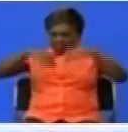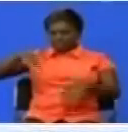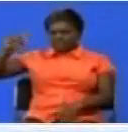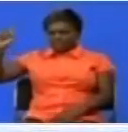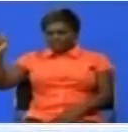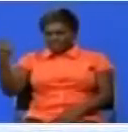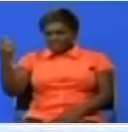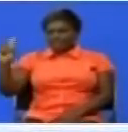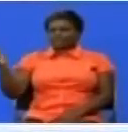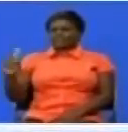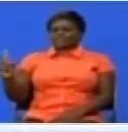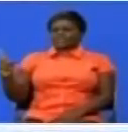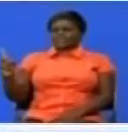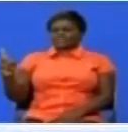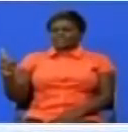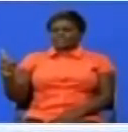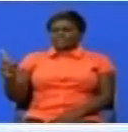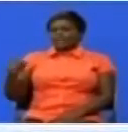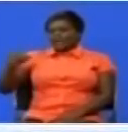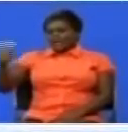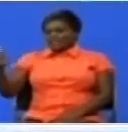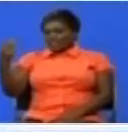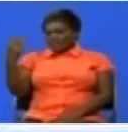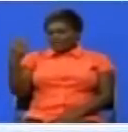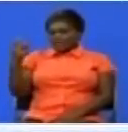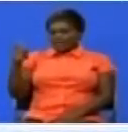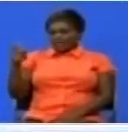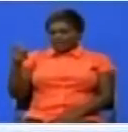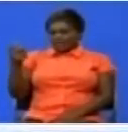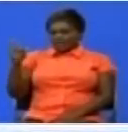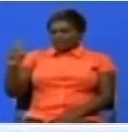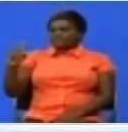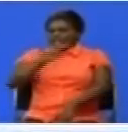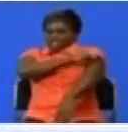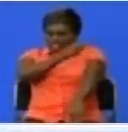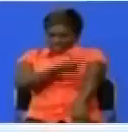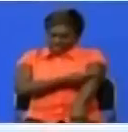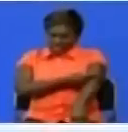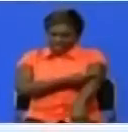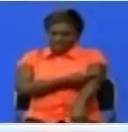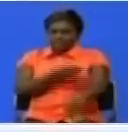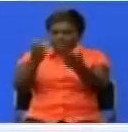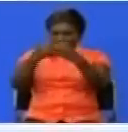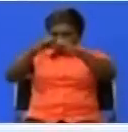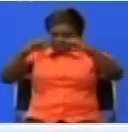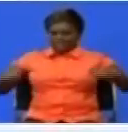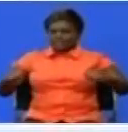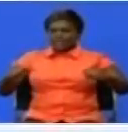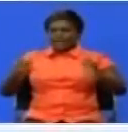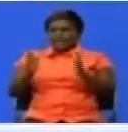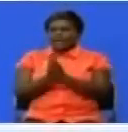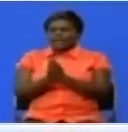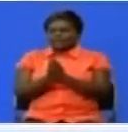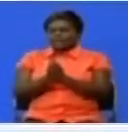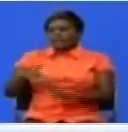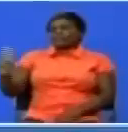Kenya Rais Uhuru Kenyatta na marais wengine akiwemo Rais wa Nigeria Muhammadu na